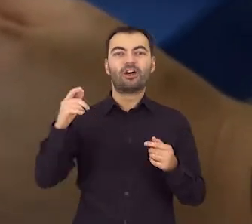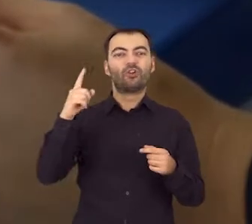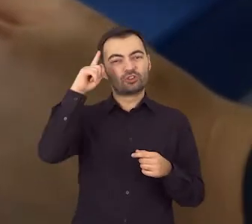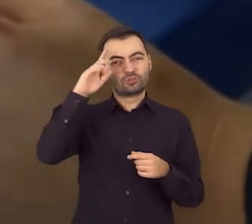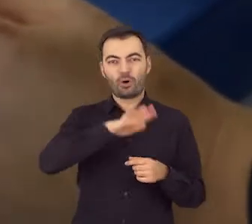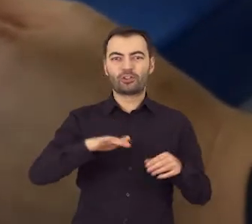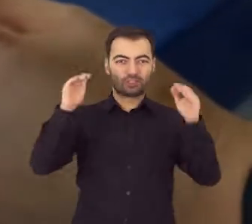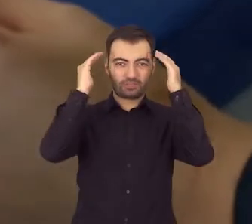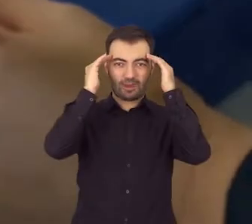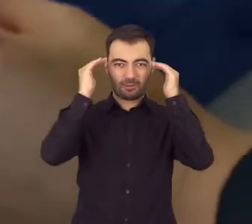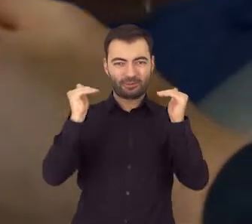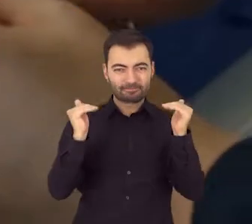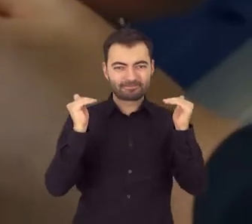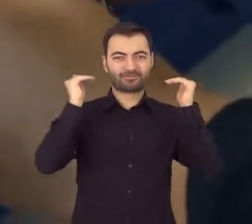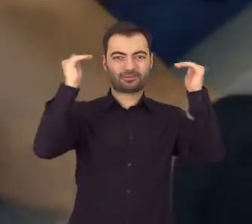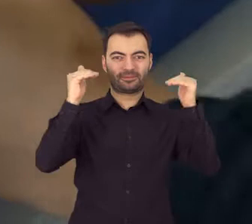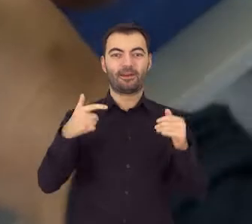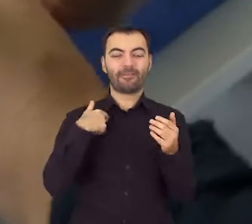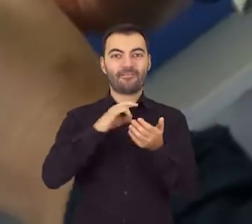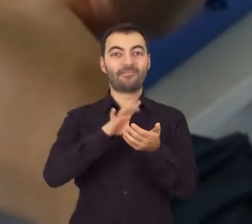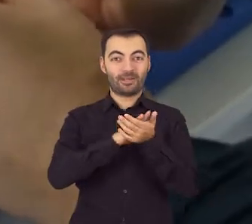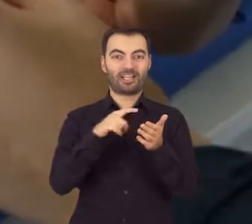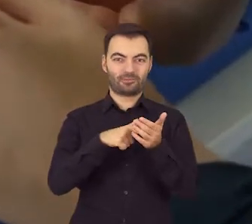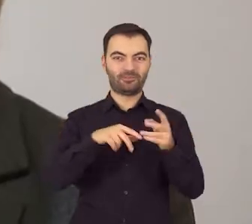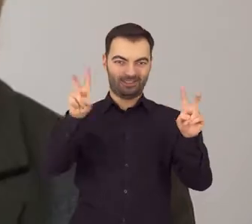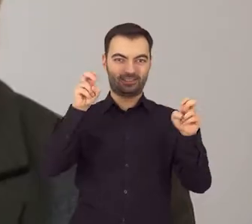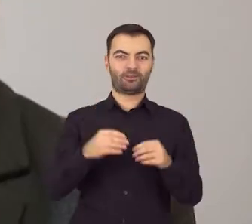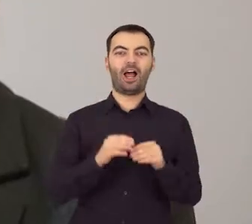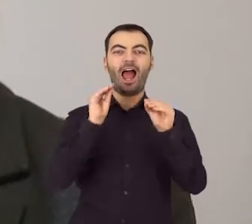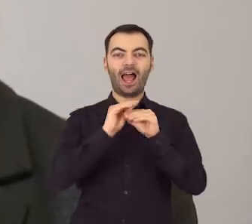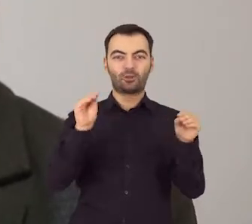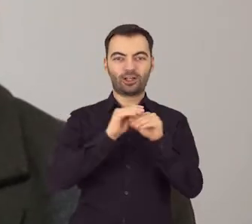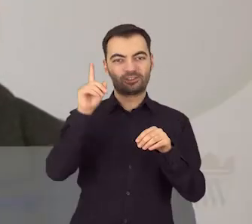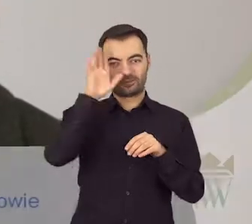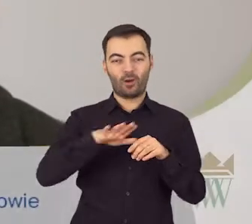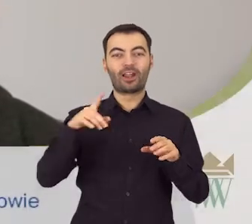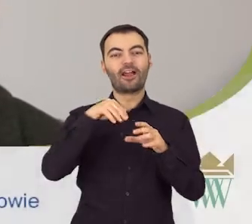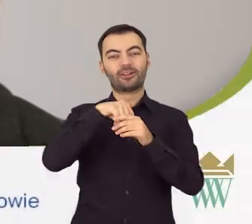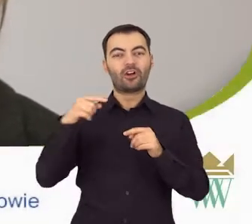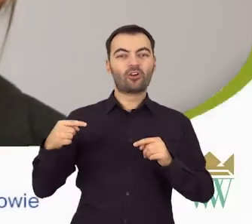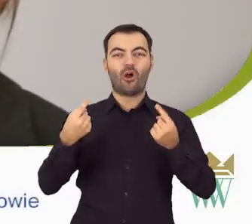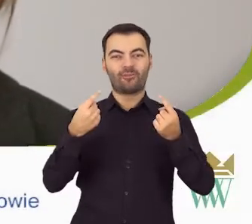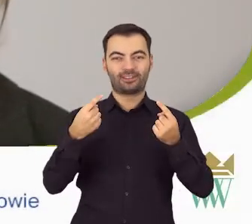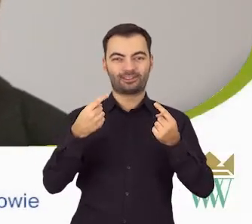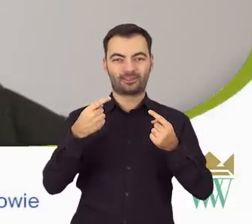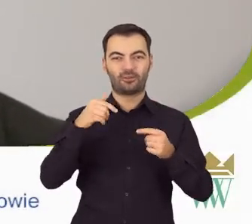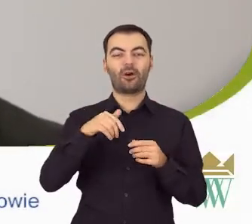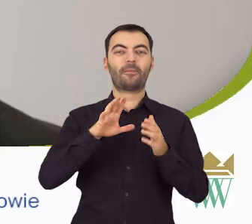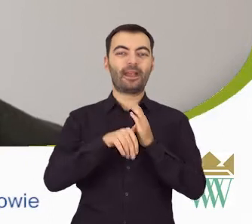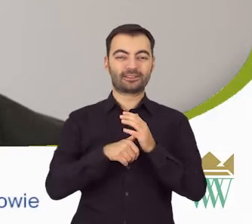świadomości społecznej, czyli tego, co tak śmiało wpisaliśmy w tytuł. Edukacja społeczna w konflikcie urbanizacyjnym.